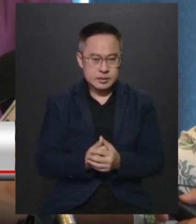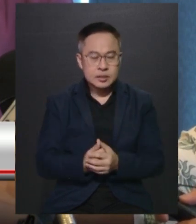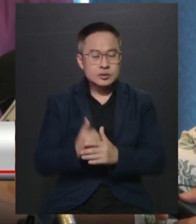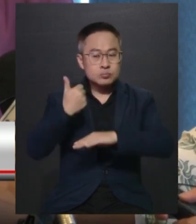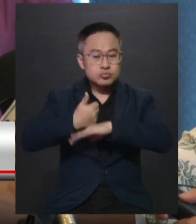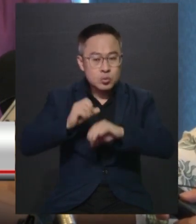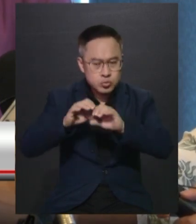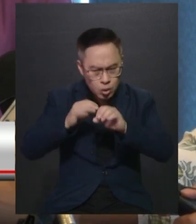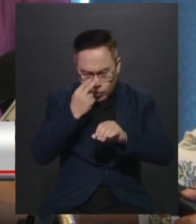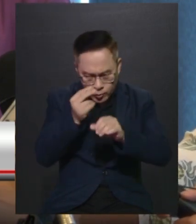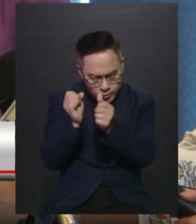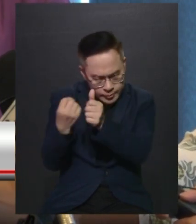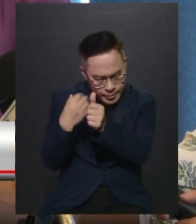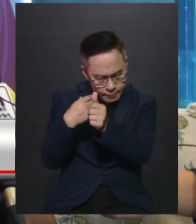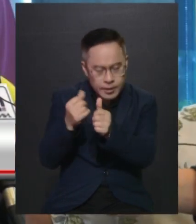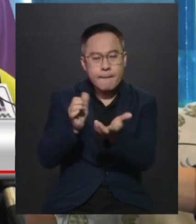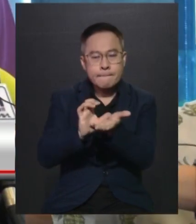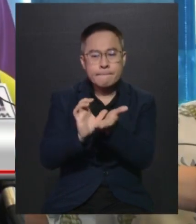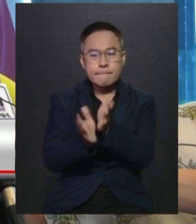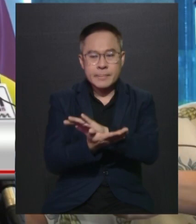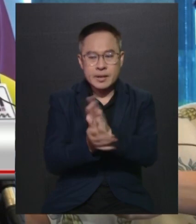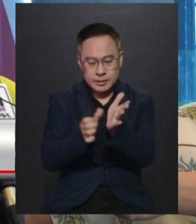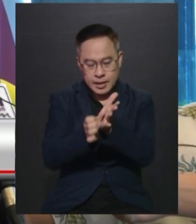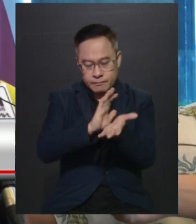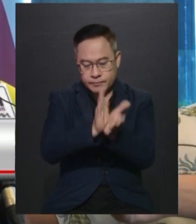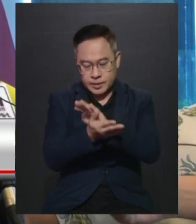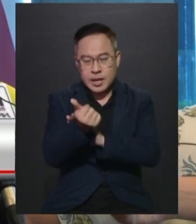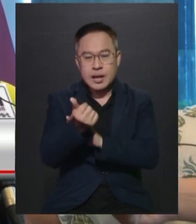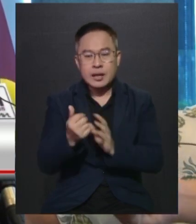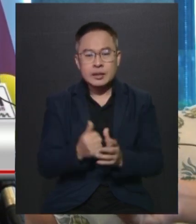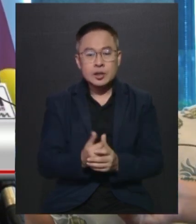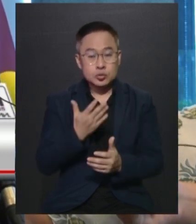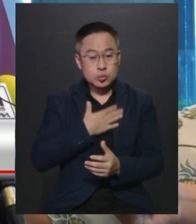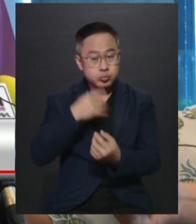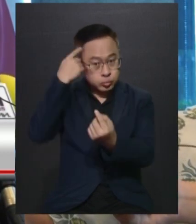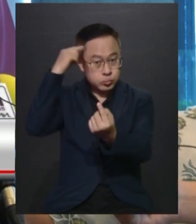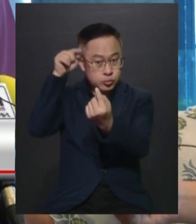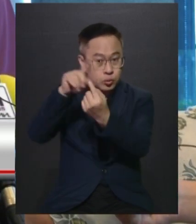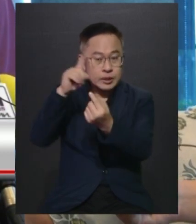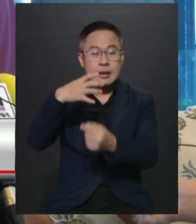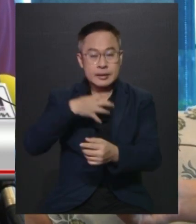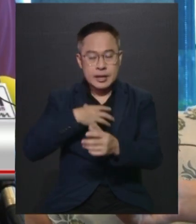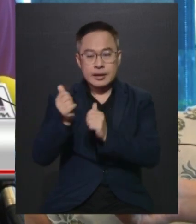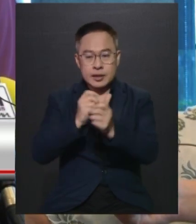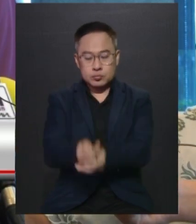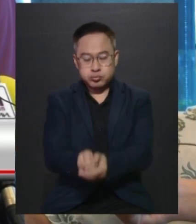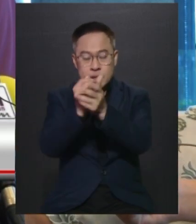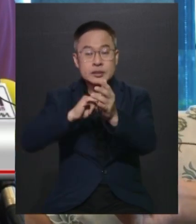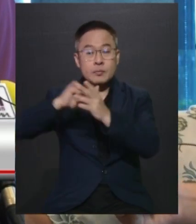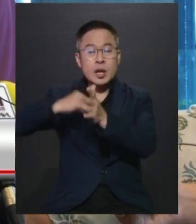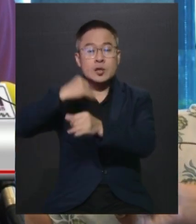มากลับมาพัฒนาแล้วก็ปรับปรุงค่ะค่ะสำหรับตัวหนูเองตั้งเป้าหมายในการแข่งขันโปรบีชทัวร์ที่เชียงใหม่นะ